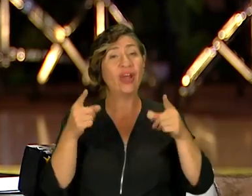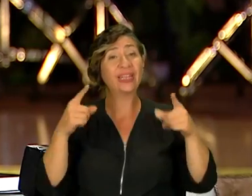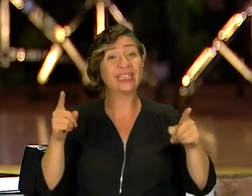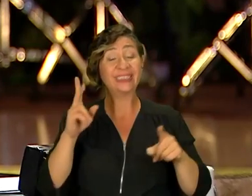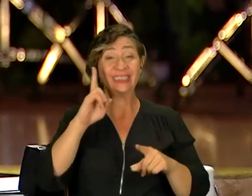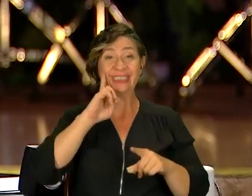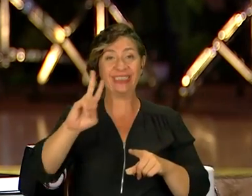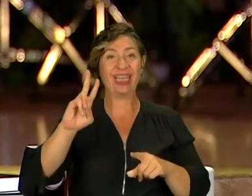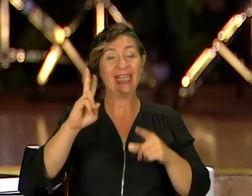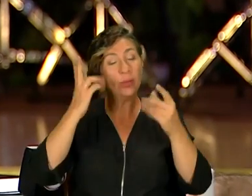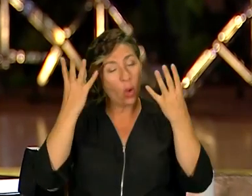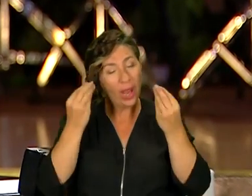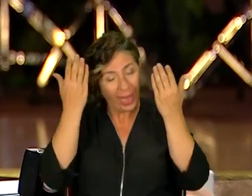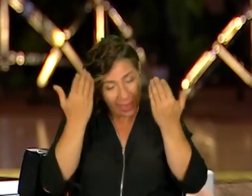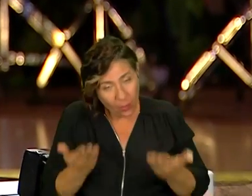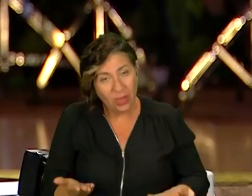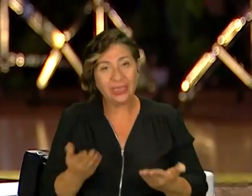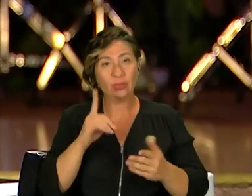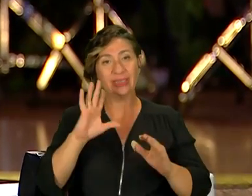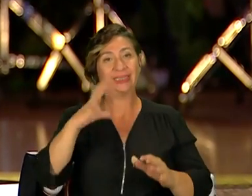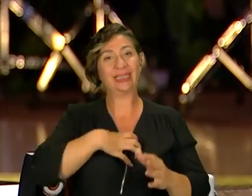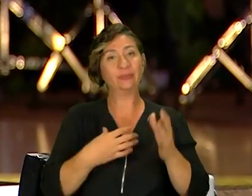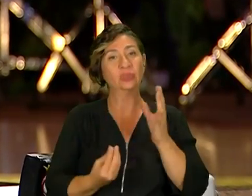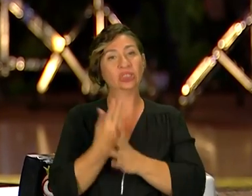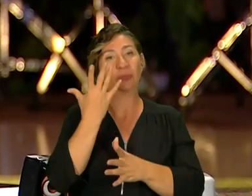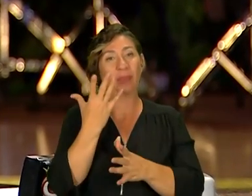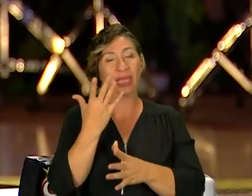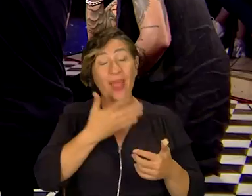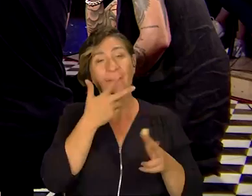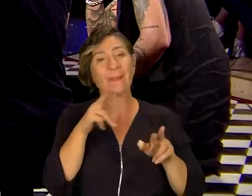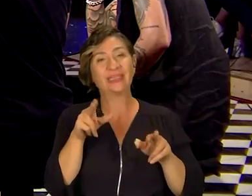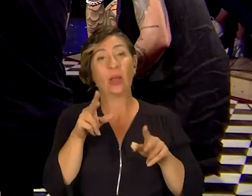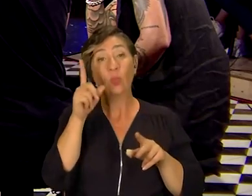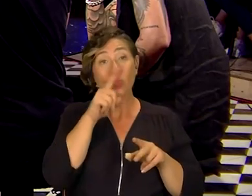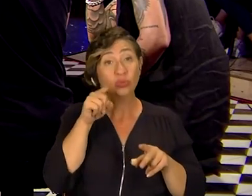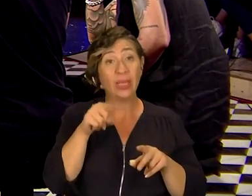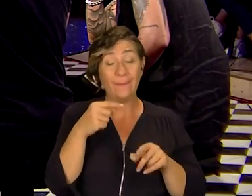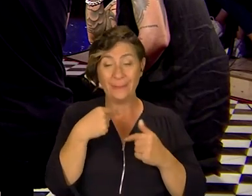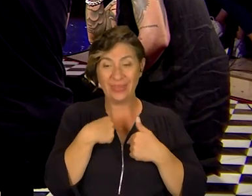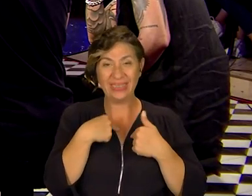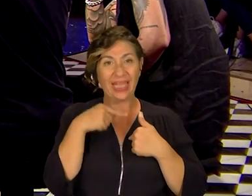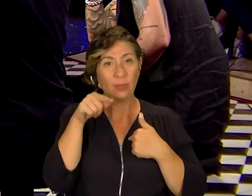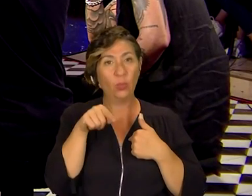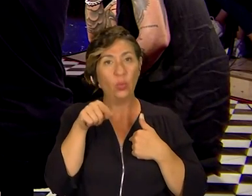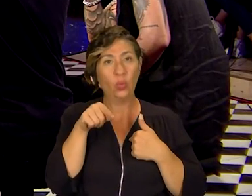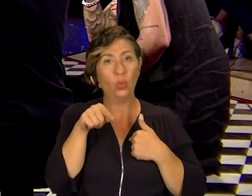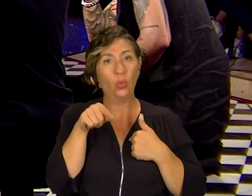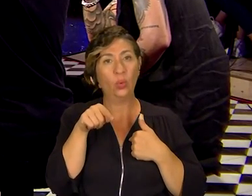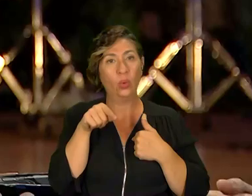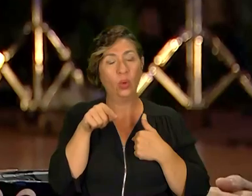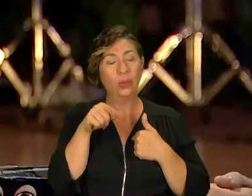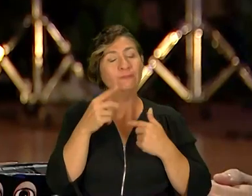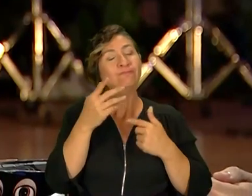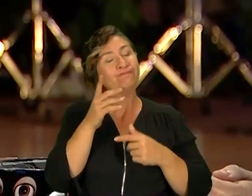farklılıkları zenginlik kabul ederek bunlara sahip çıkmayı gerektirir. Yani bizdeki bu